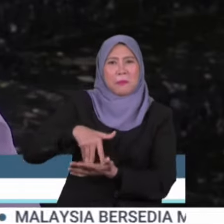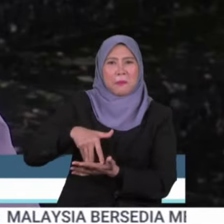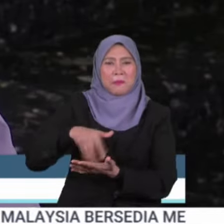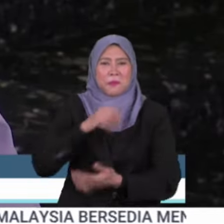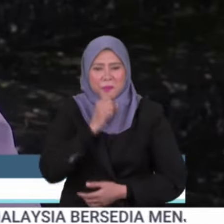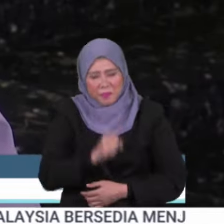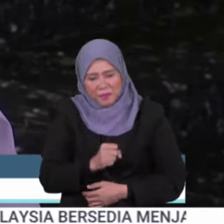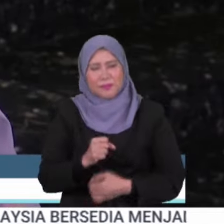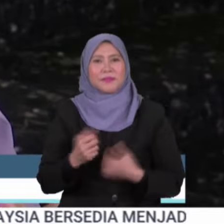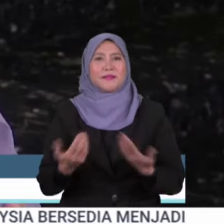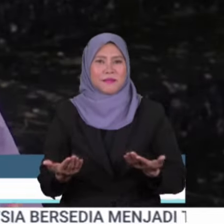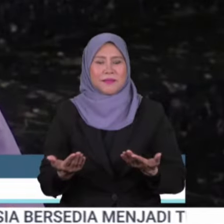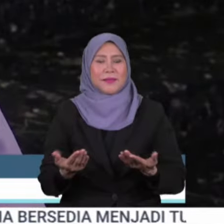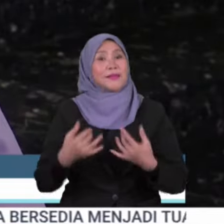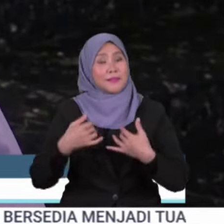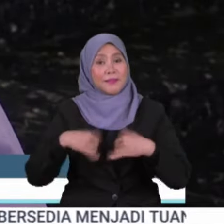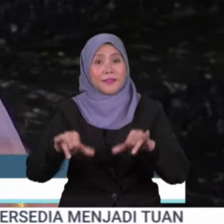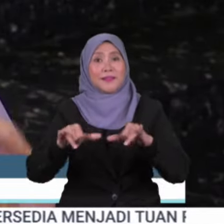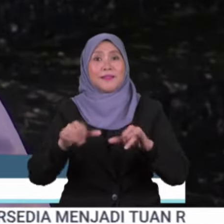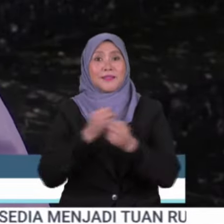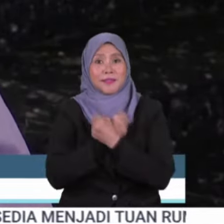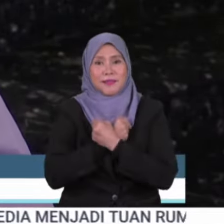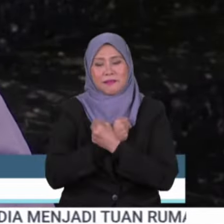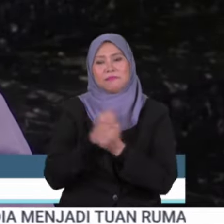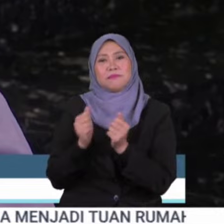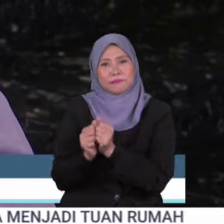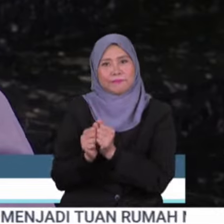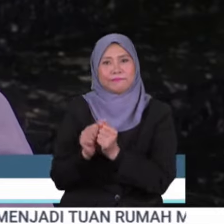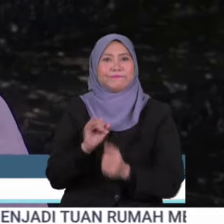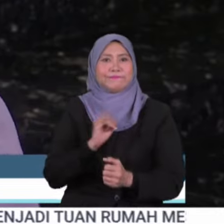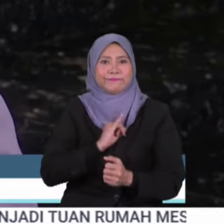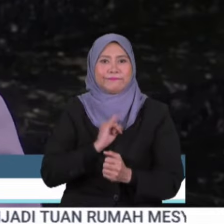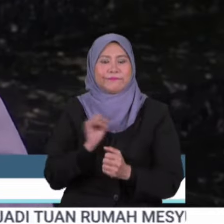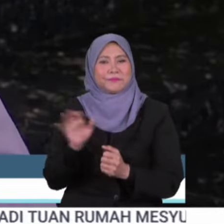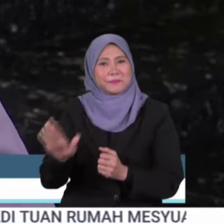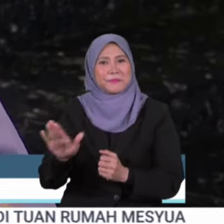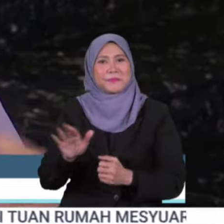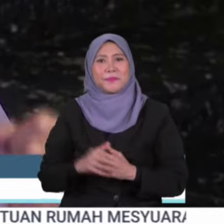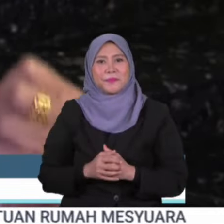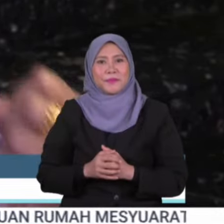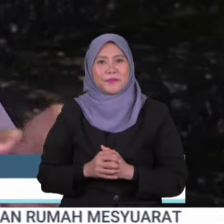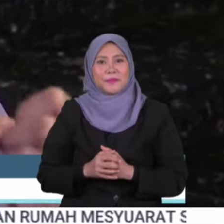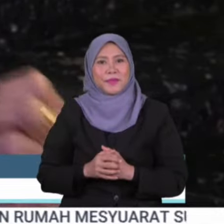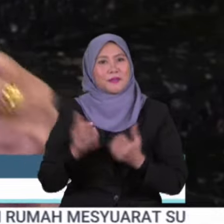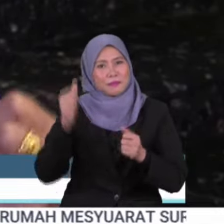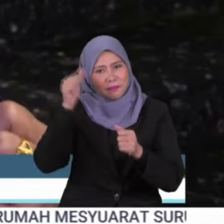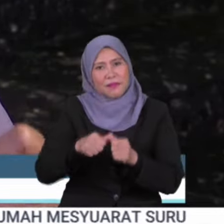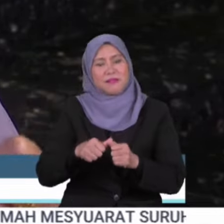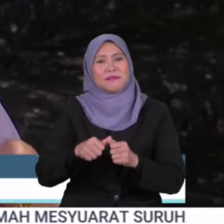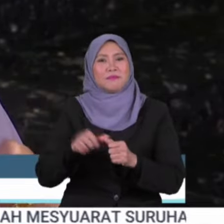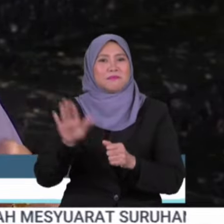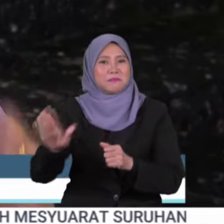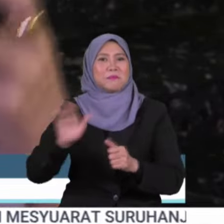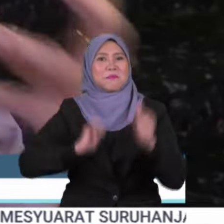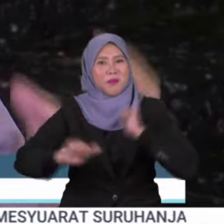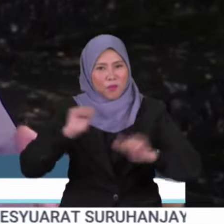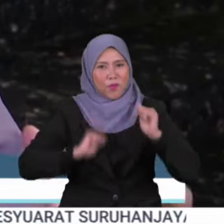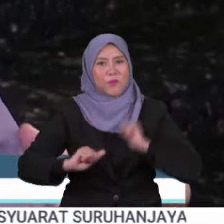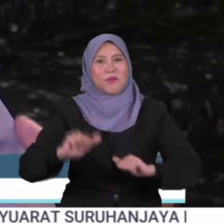dan ini macam lagi masa sayang dengan production lah. Hati Mak Mah tu masih ingat dengan production.